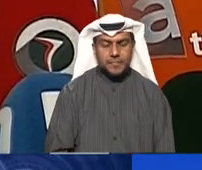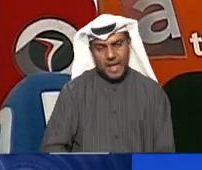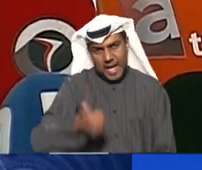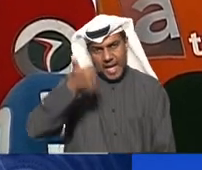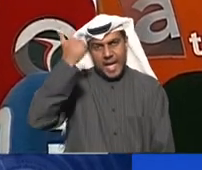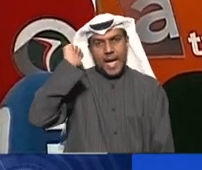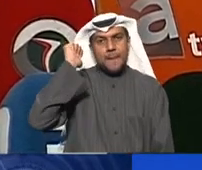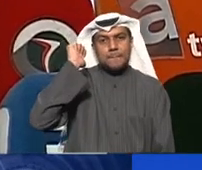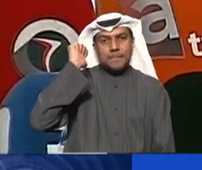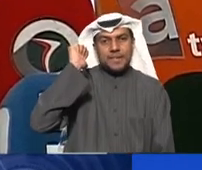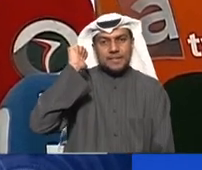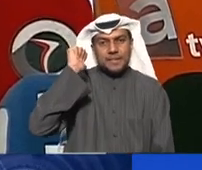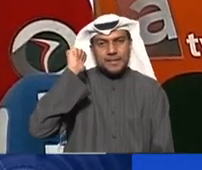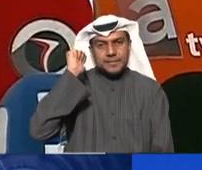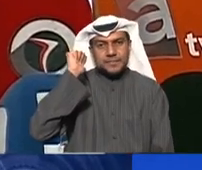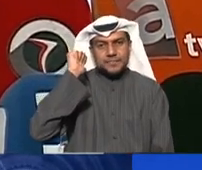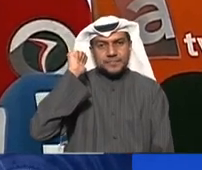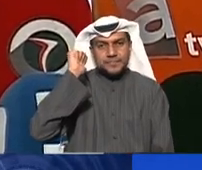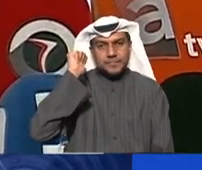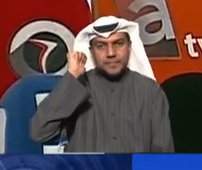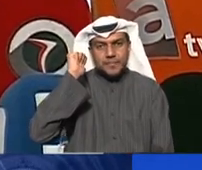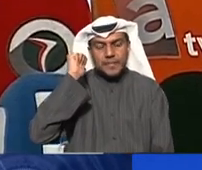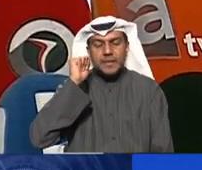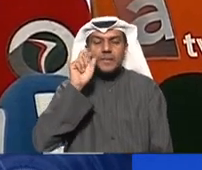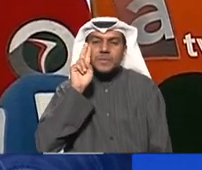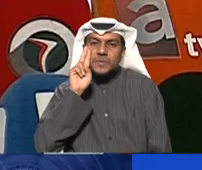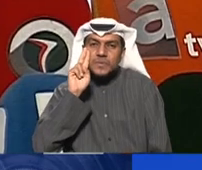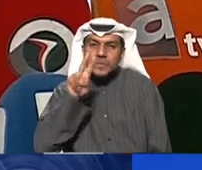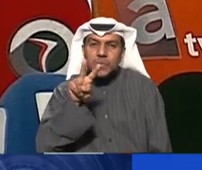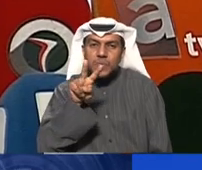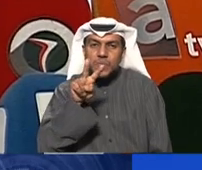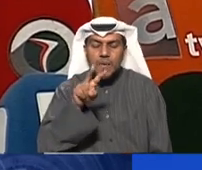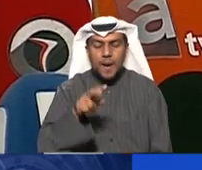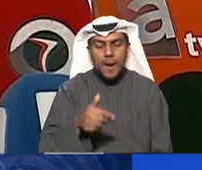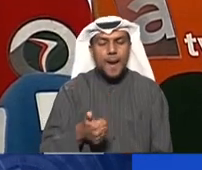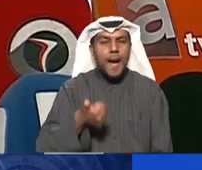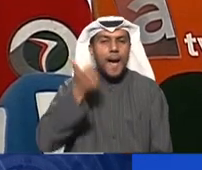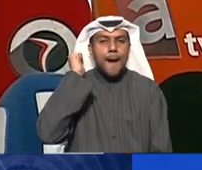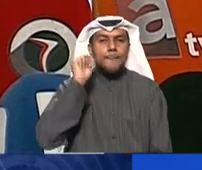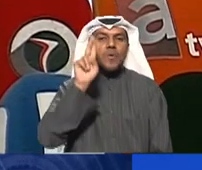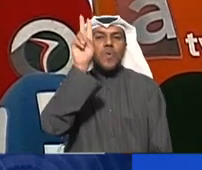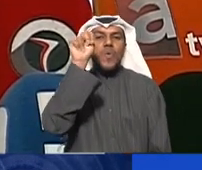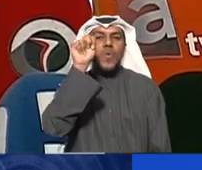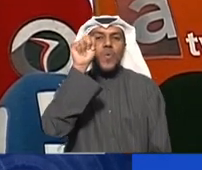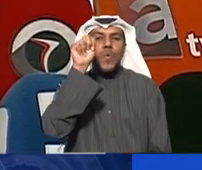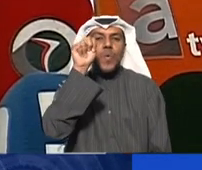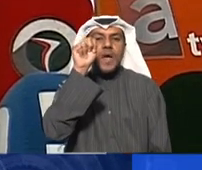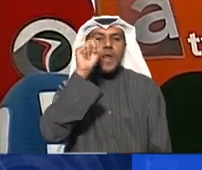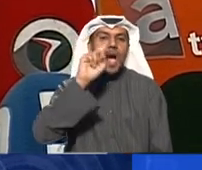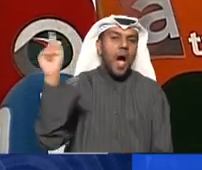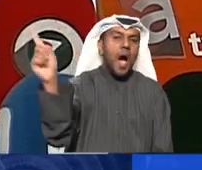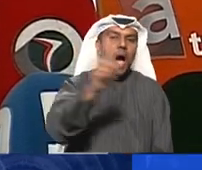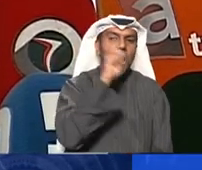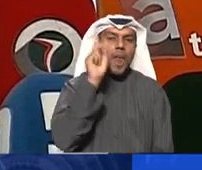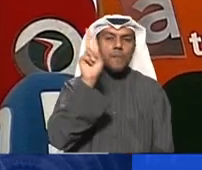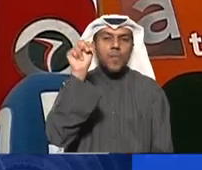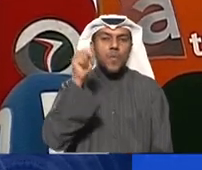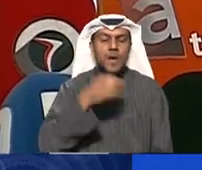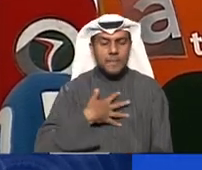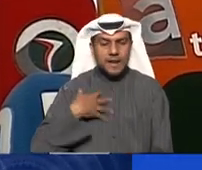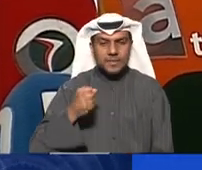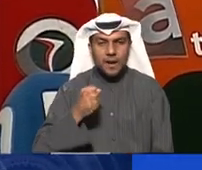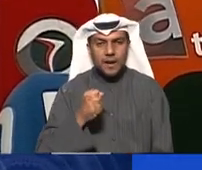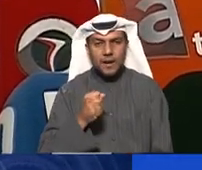أيضا كان هناك زيارة لوفد من منظمة الصحة العالمية لتقييم الإجراءات